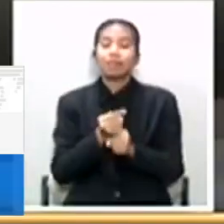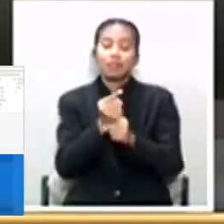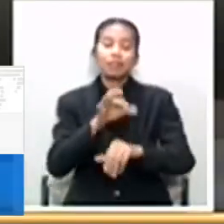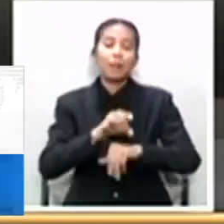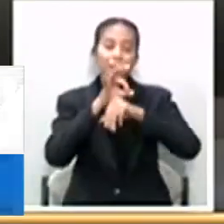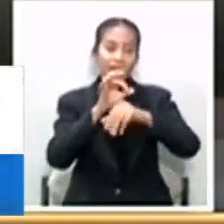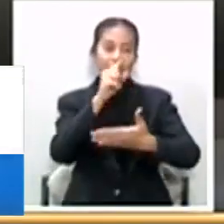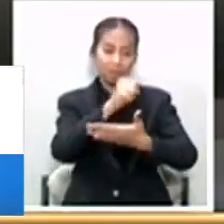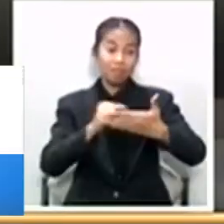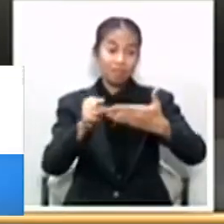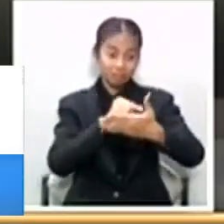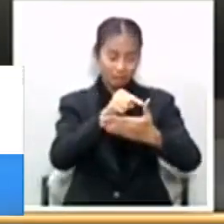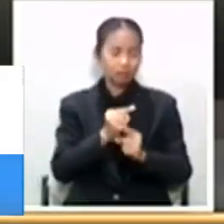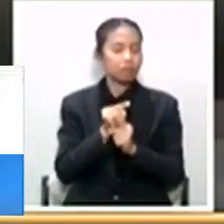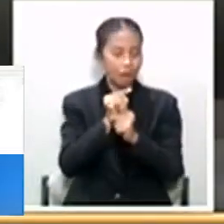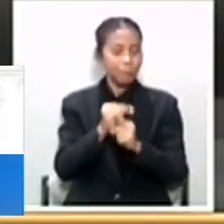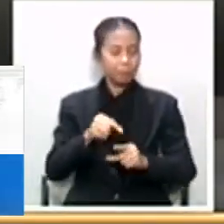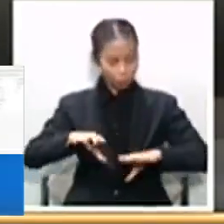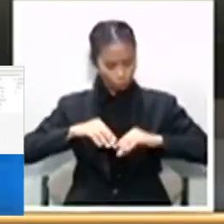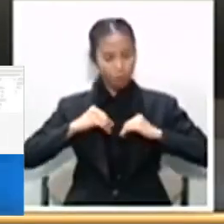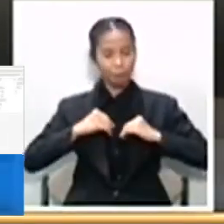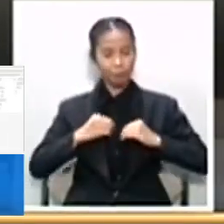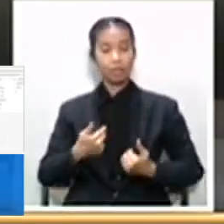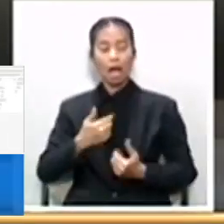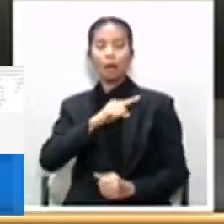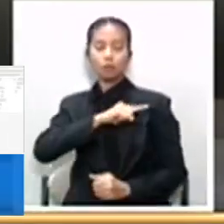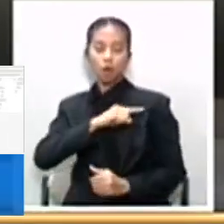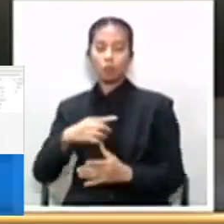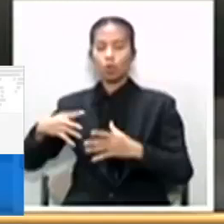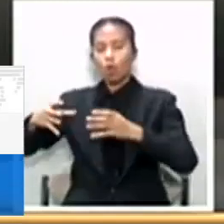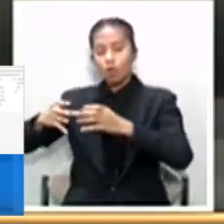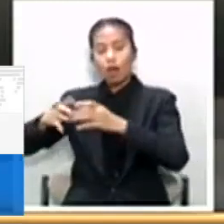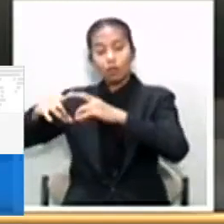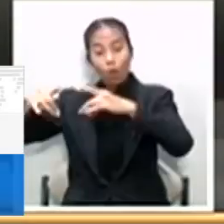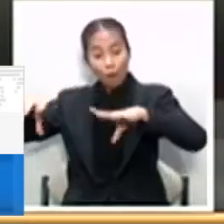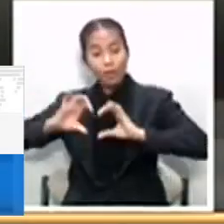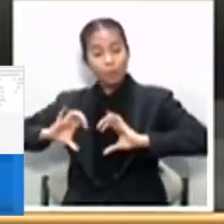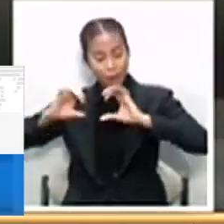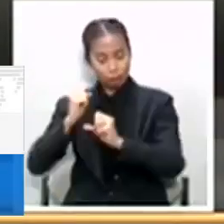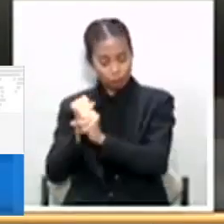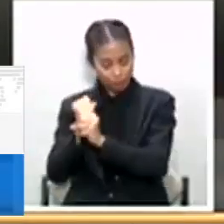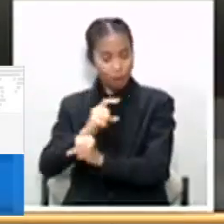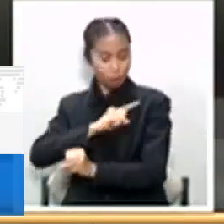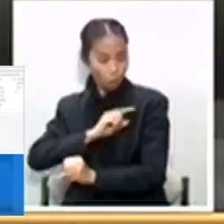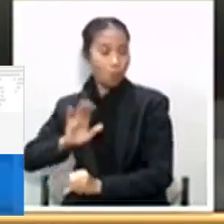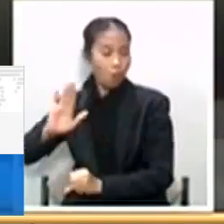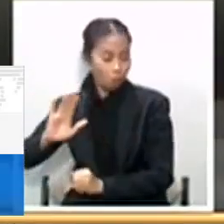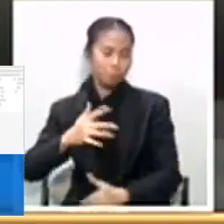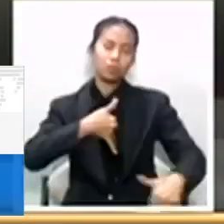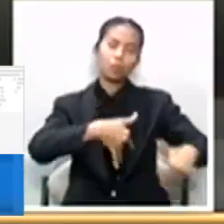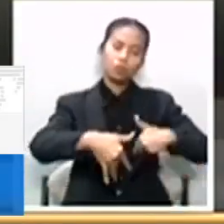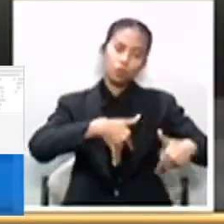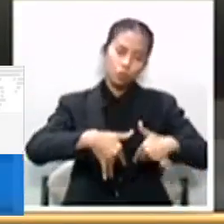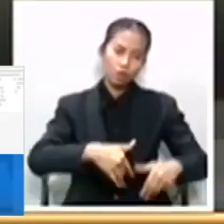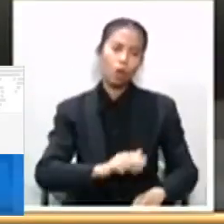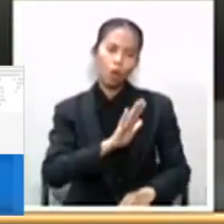งตามระบบของรัฐธรรมนูญ60แล้วเราก็ทำหน้าที่ฝ่ายค้านไปพี่น้องประชาชนก็อดทนนะครับก็รณรงค์นะครับแสด